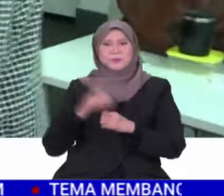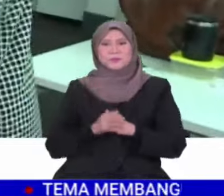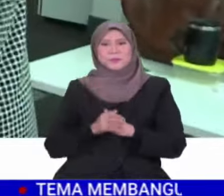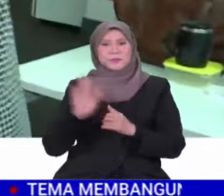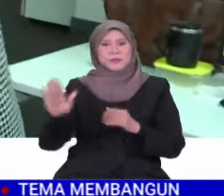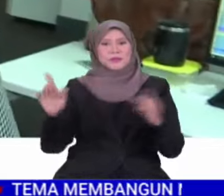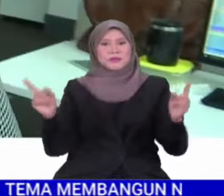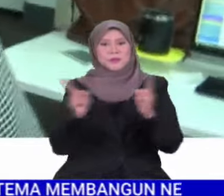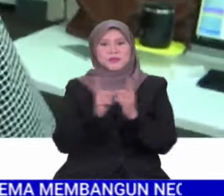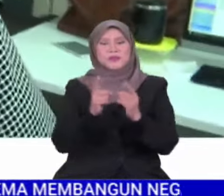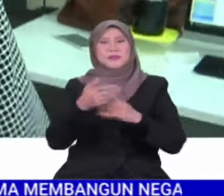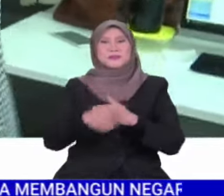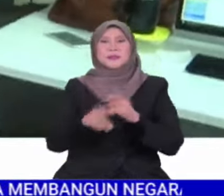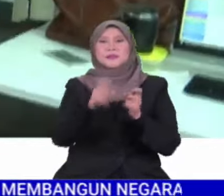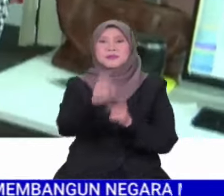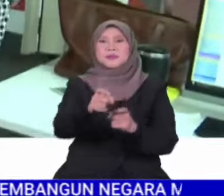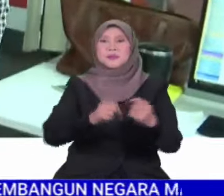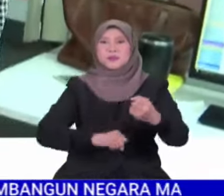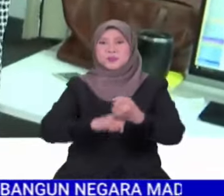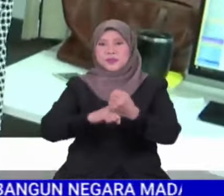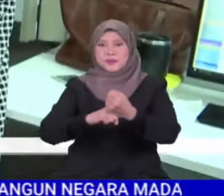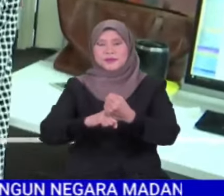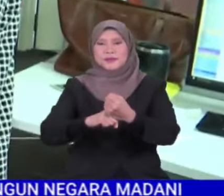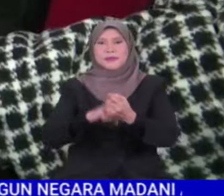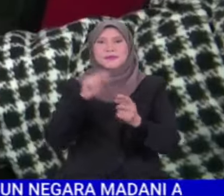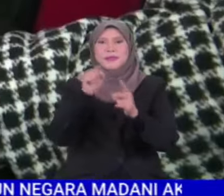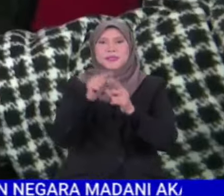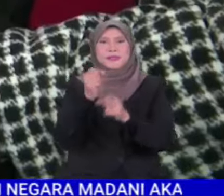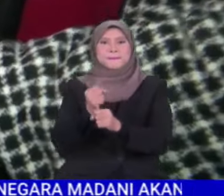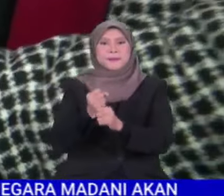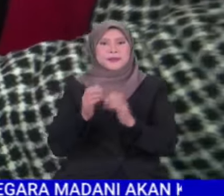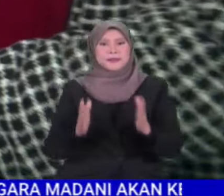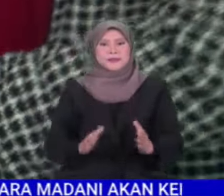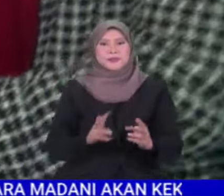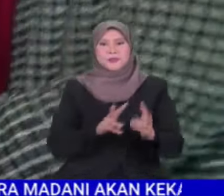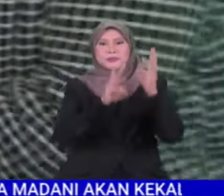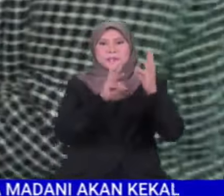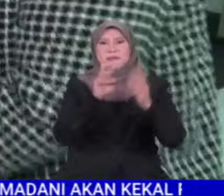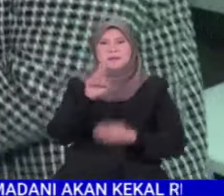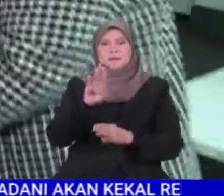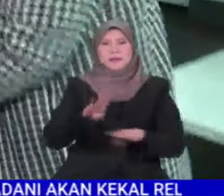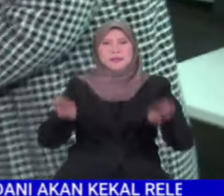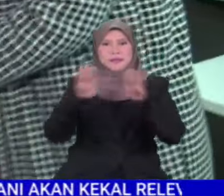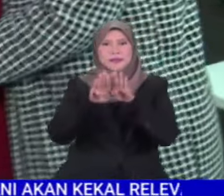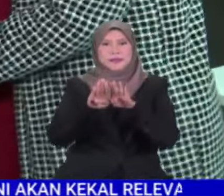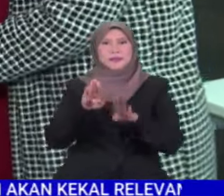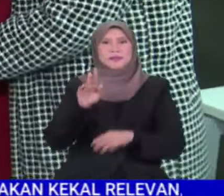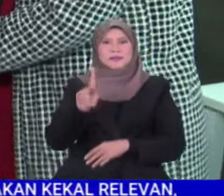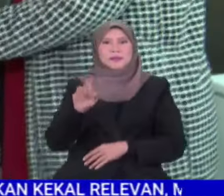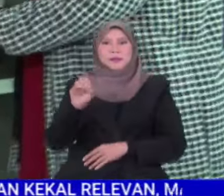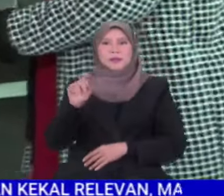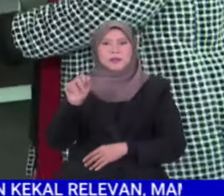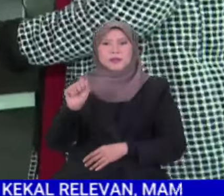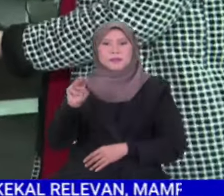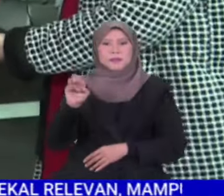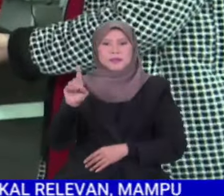Beliau ditemui selepas menyampaikan sumbangan berkenaan kepada petugas di Wisma Berita Angkasa Puri, Kota Media.